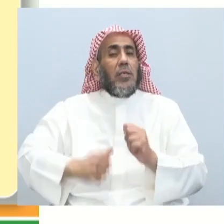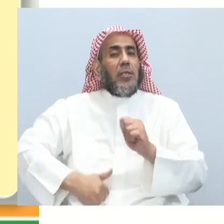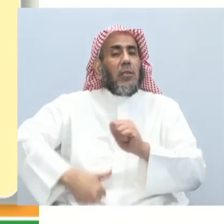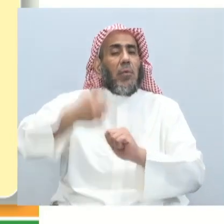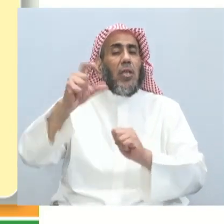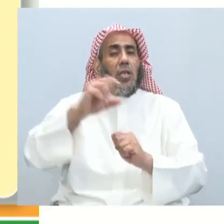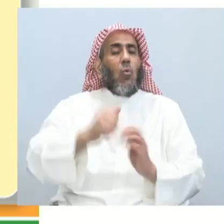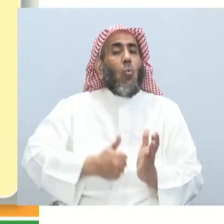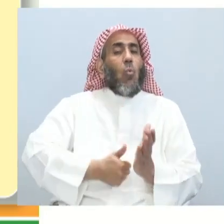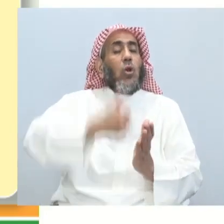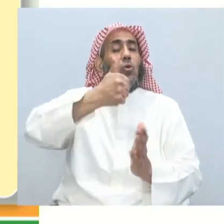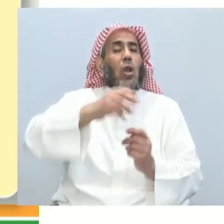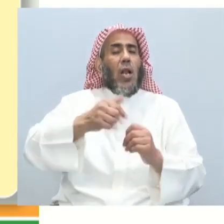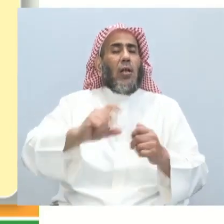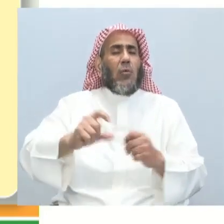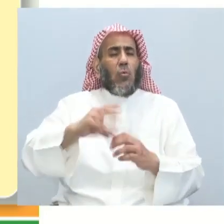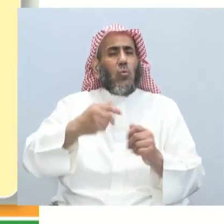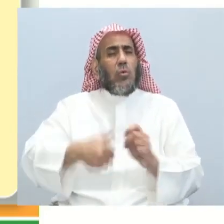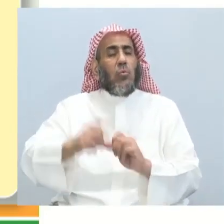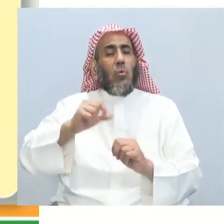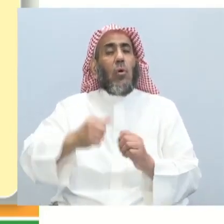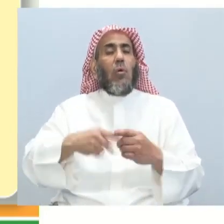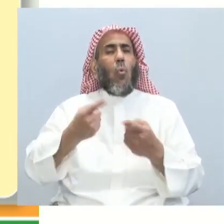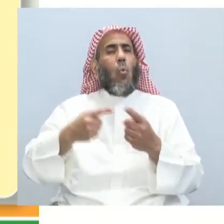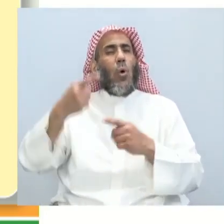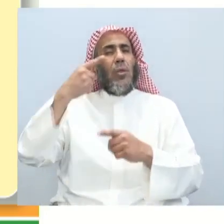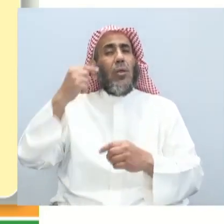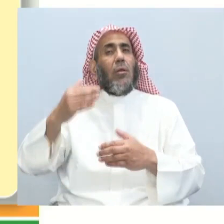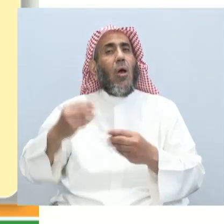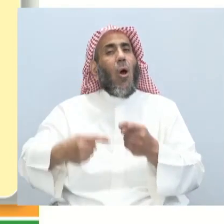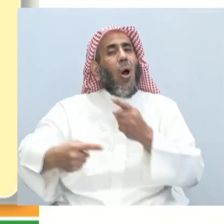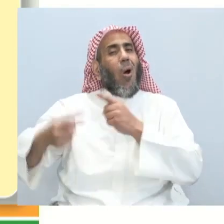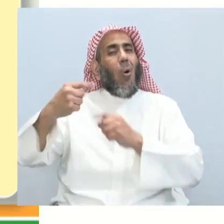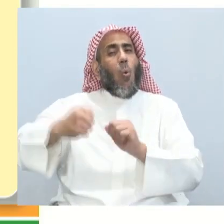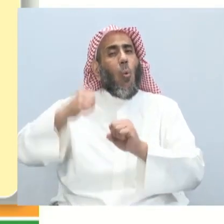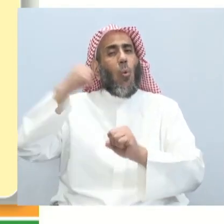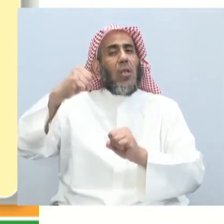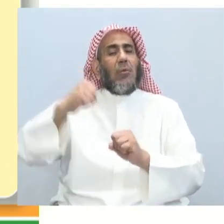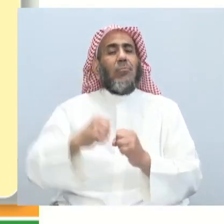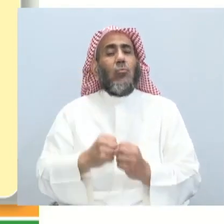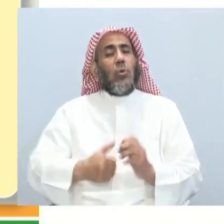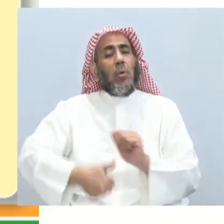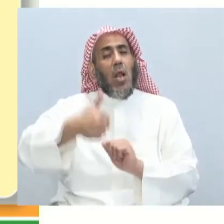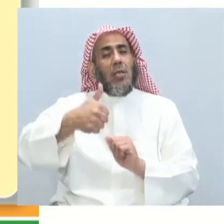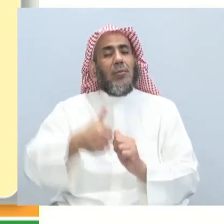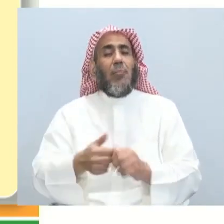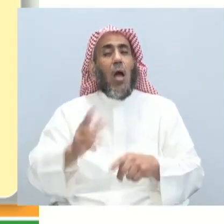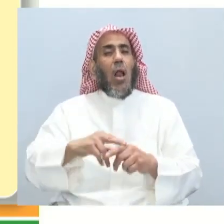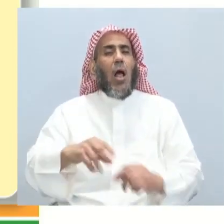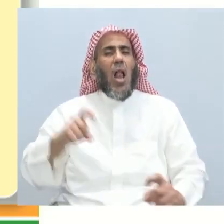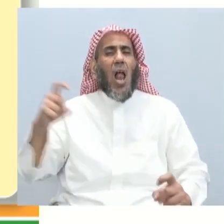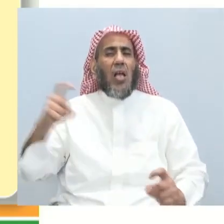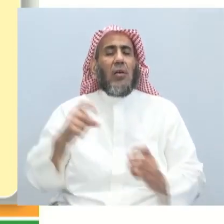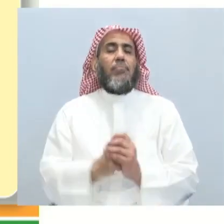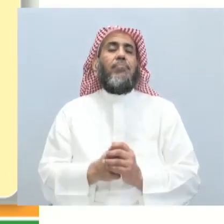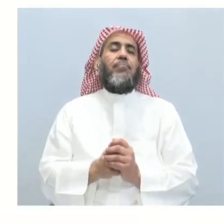والنصر على الاعداء وعوده الامور الى سالف عهدها في الدرعيه تمنى عوده الامور الى سالف عهدها وايضا التمكين والنصر على